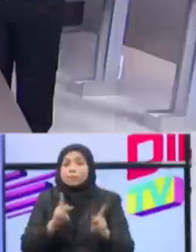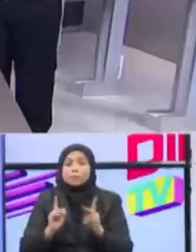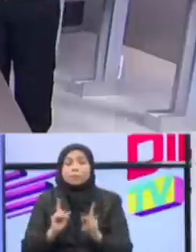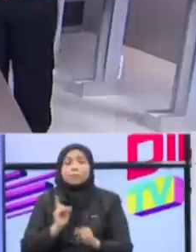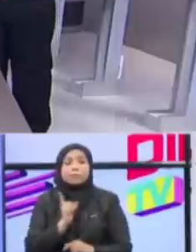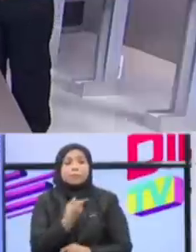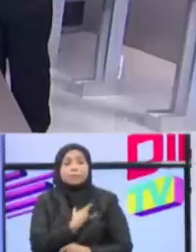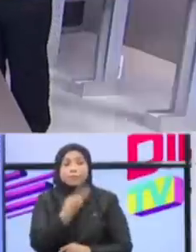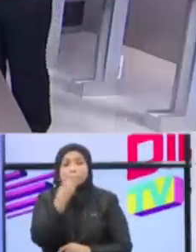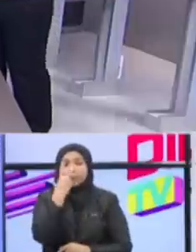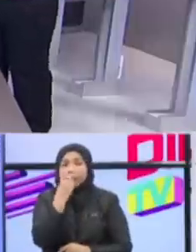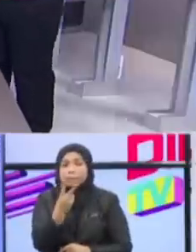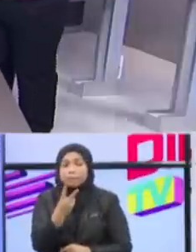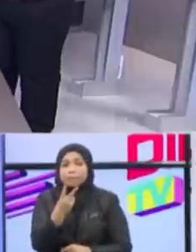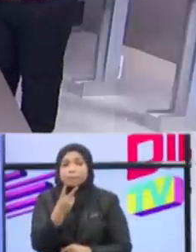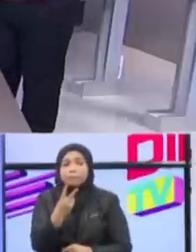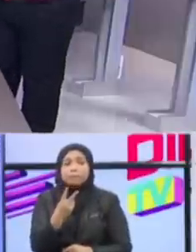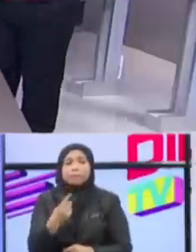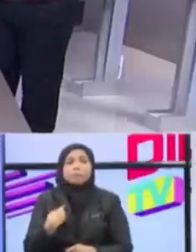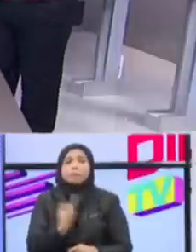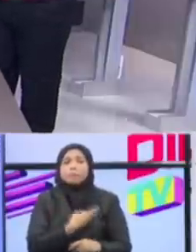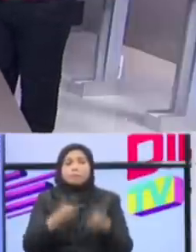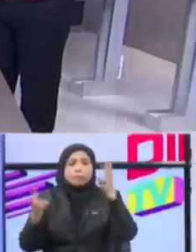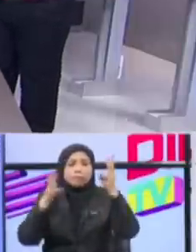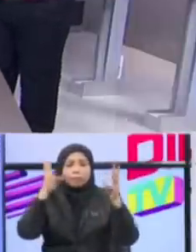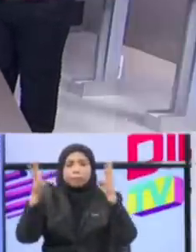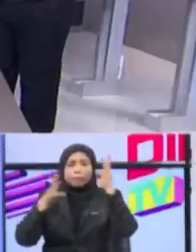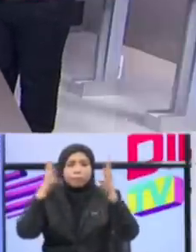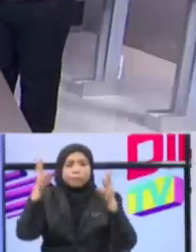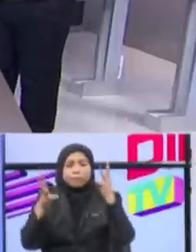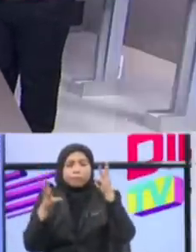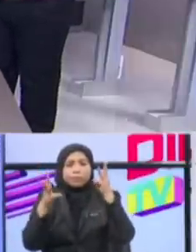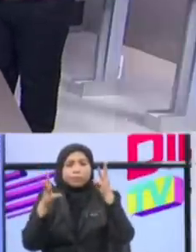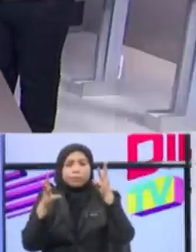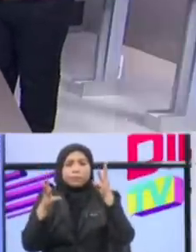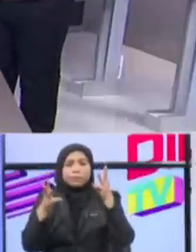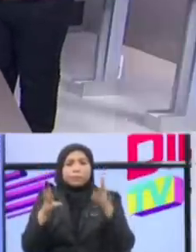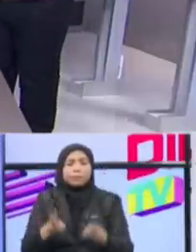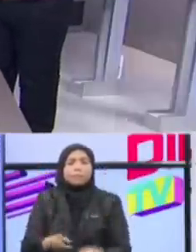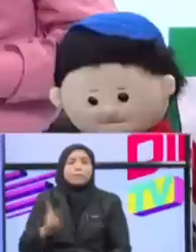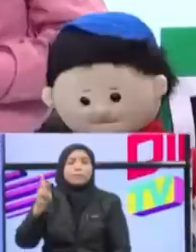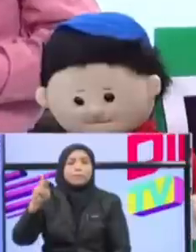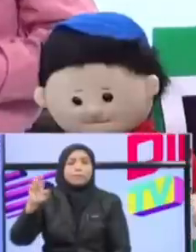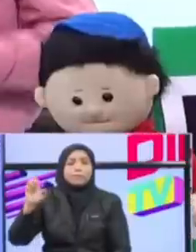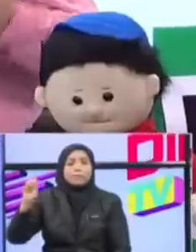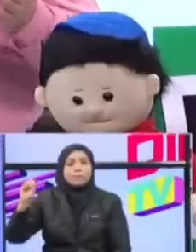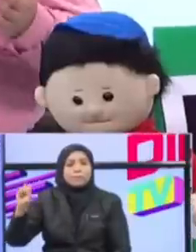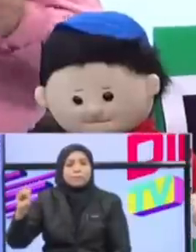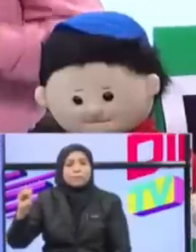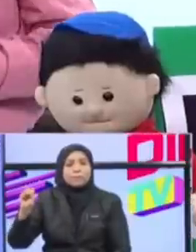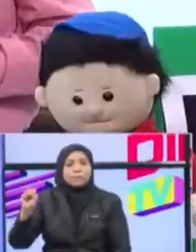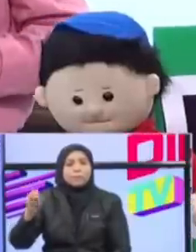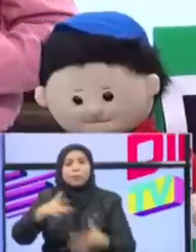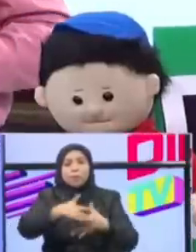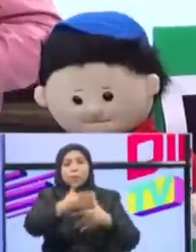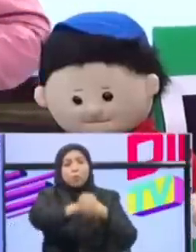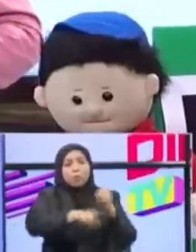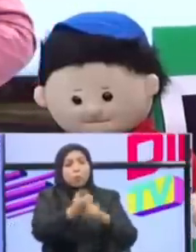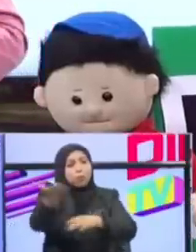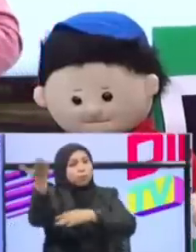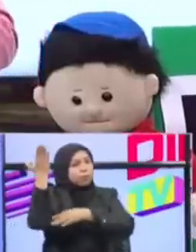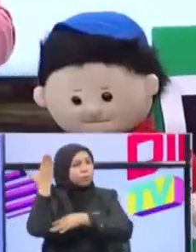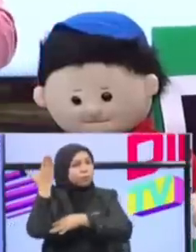Kita sebenarnya adalah kita lihat case Yang Telah dilaporkan pada awal tahun lepas